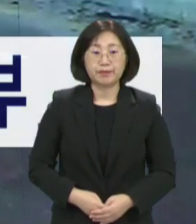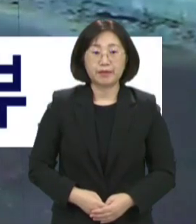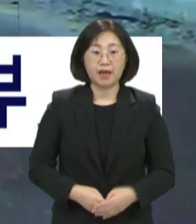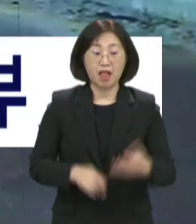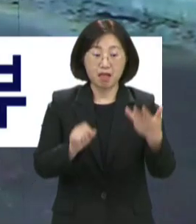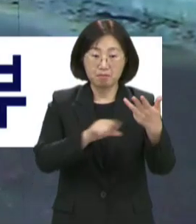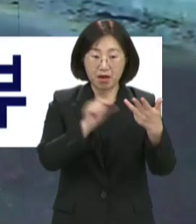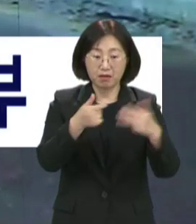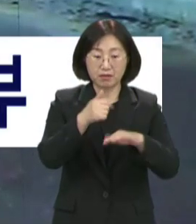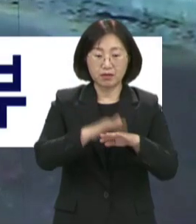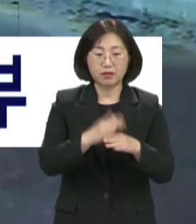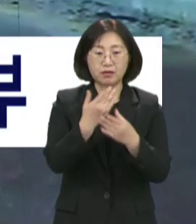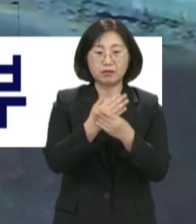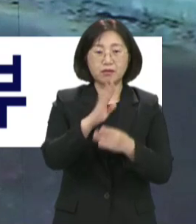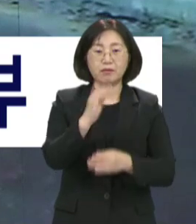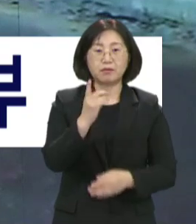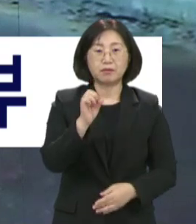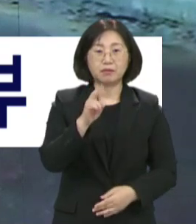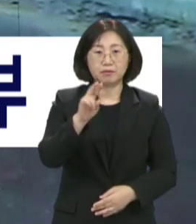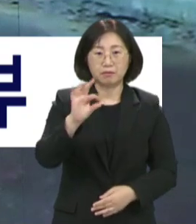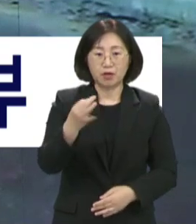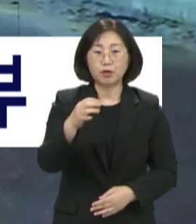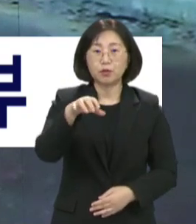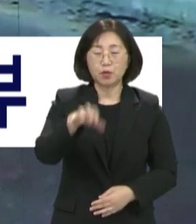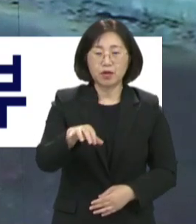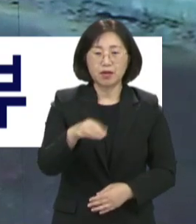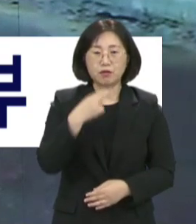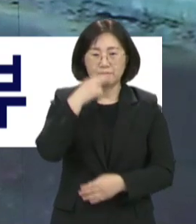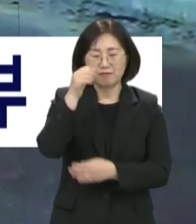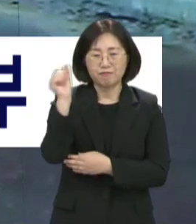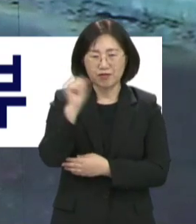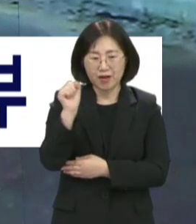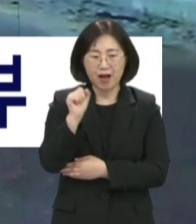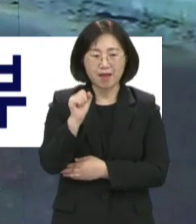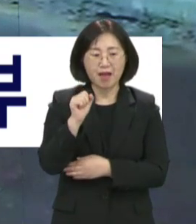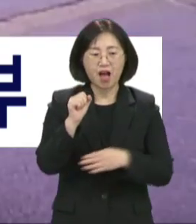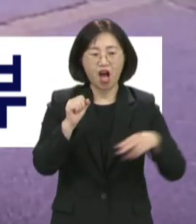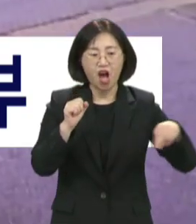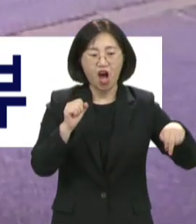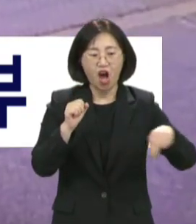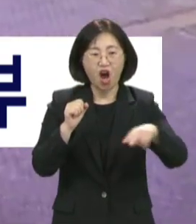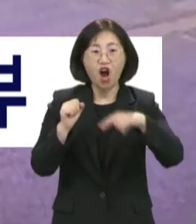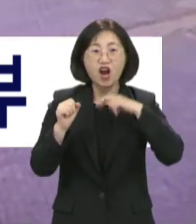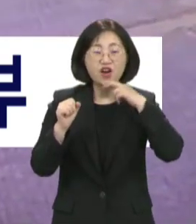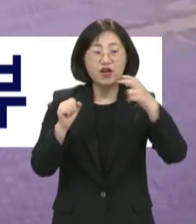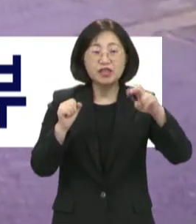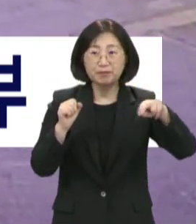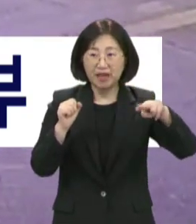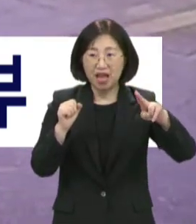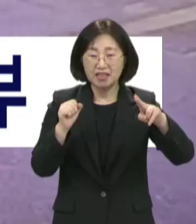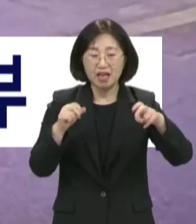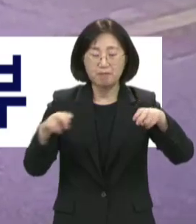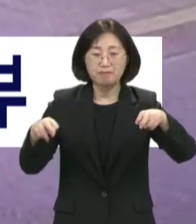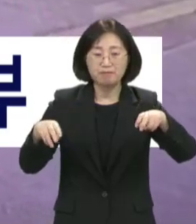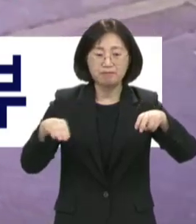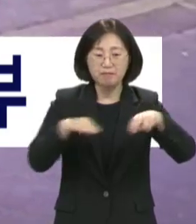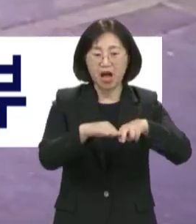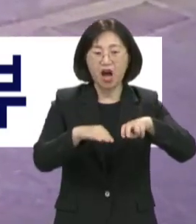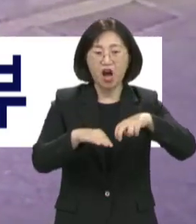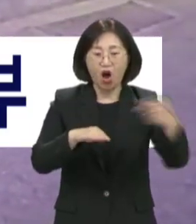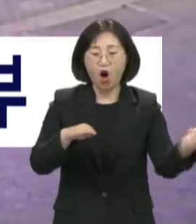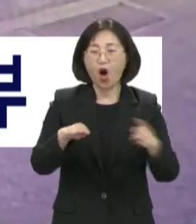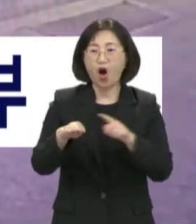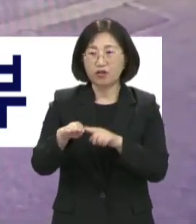지난 8월 대전 유성구 복명동에서 음주운전을 하다 20대 보행자를 숨지게 한 혐의를 받는 30대 운전자에 대해